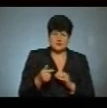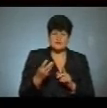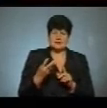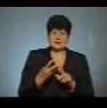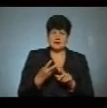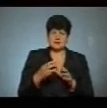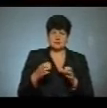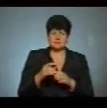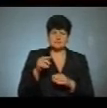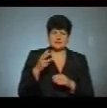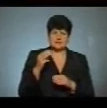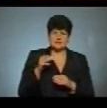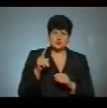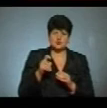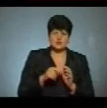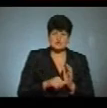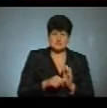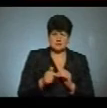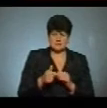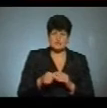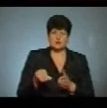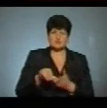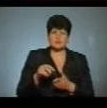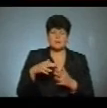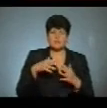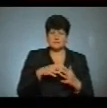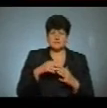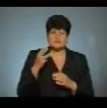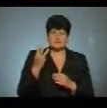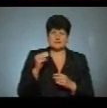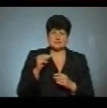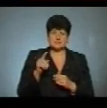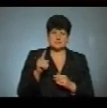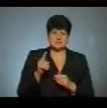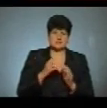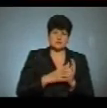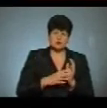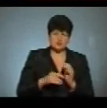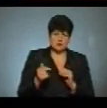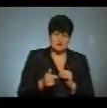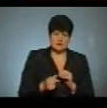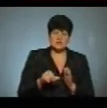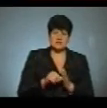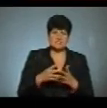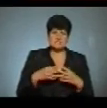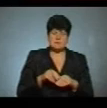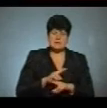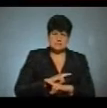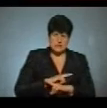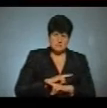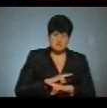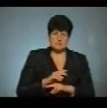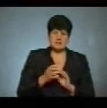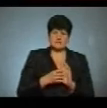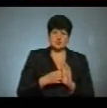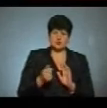– це 3160 гривень. Для учасників бойових дій – це 1390 гривень. Для членів сімей загиблих –